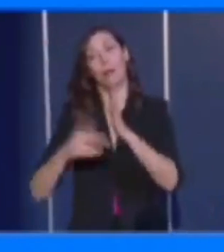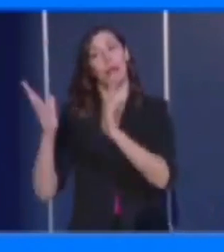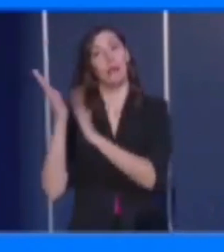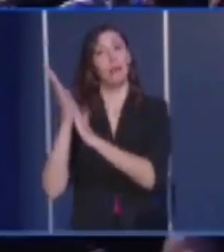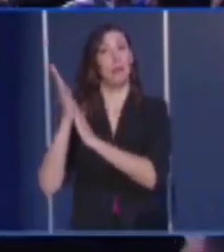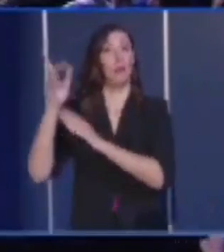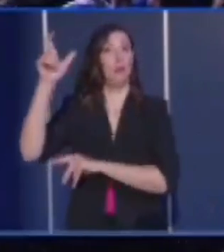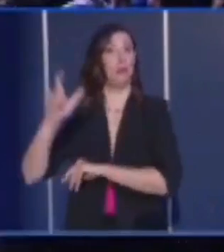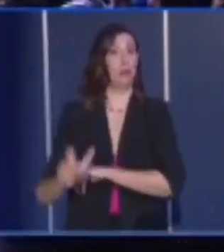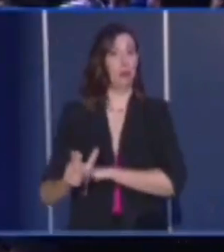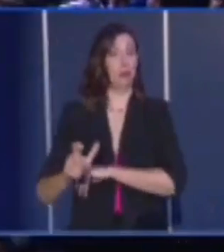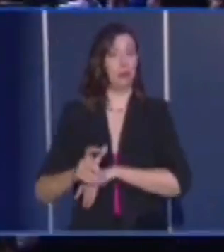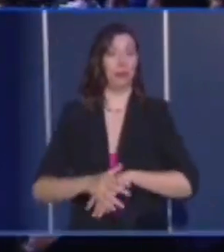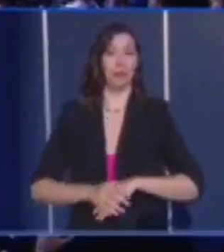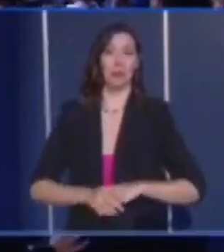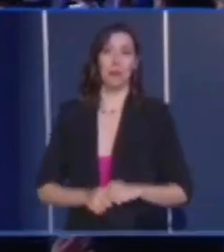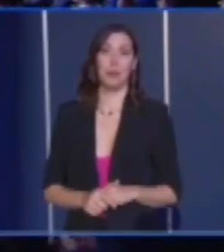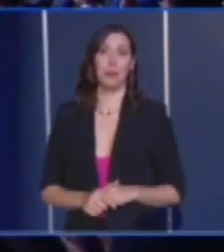για τον Βαγγέλη.